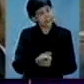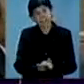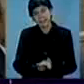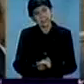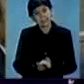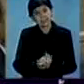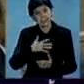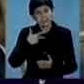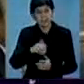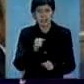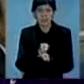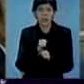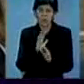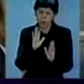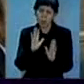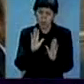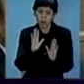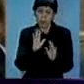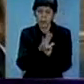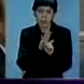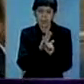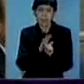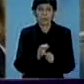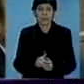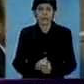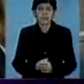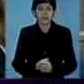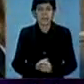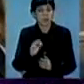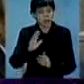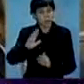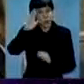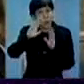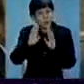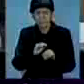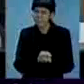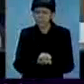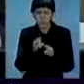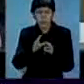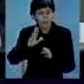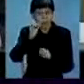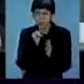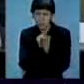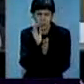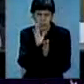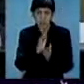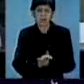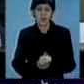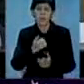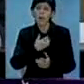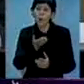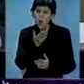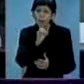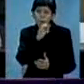แล้วฮะท่านหยุดพฤติกรรมของท่านได้แล้ว การประท้วงอย่างนี้ไม่ใช่วิธีการประท้วงที่ถูกต้องนะครับผมต้อง